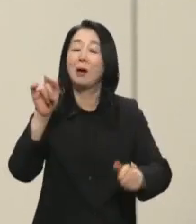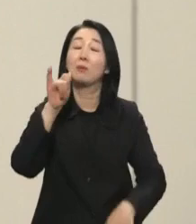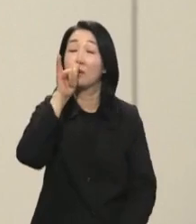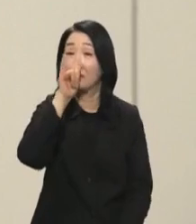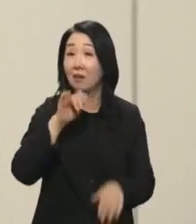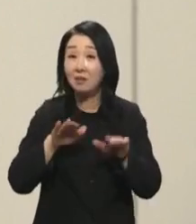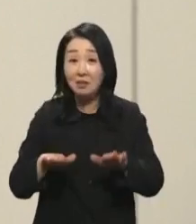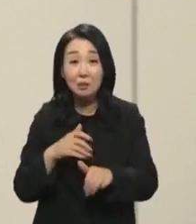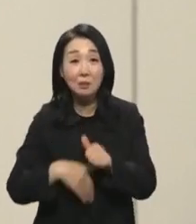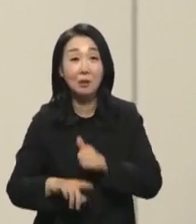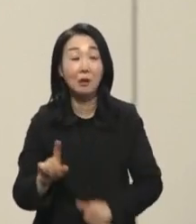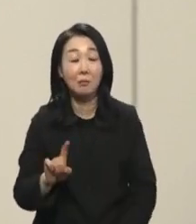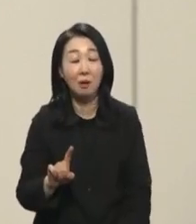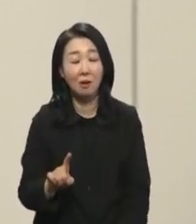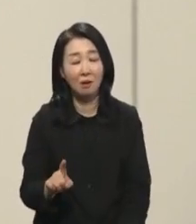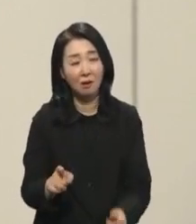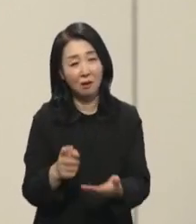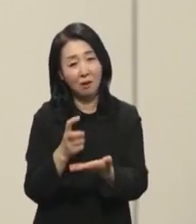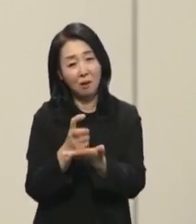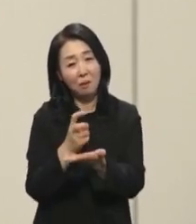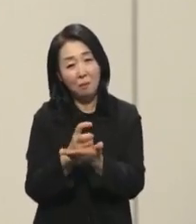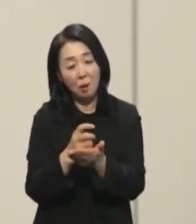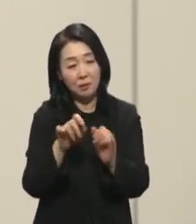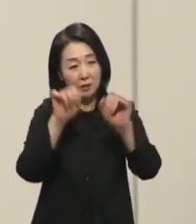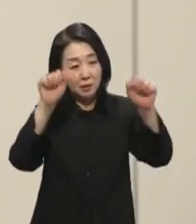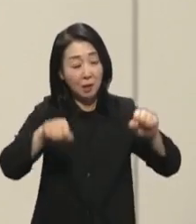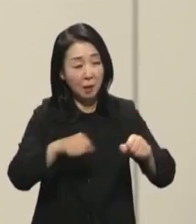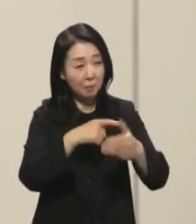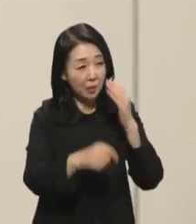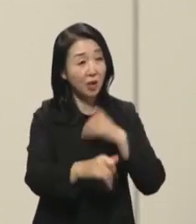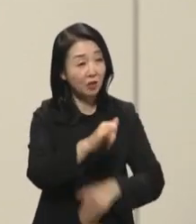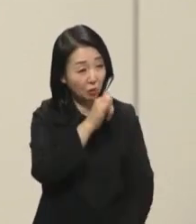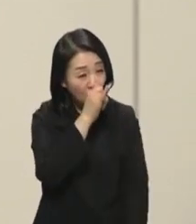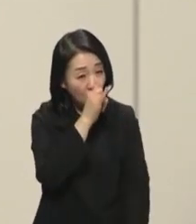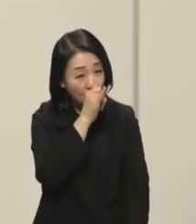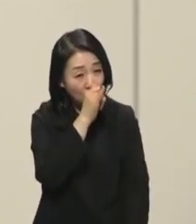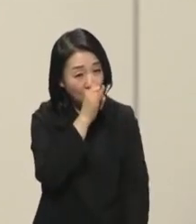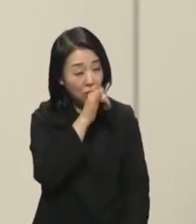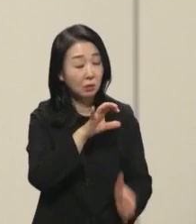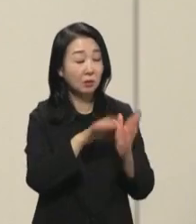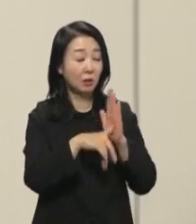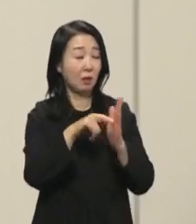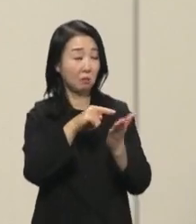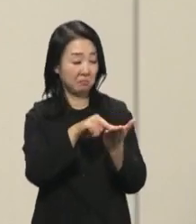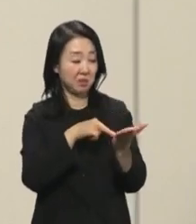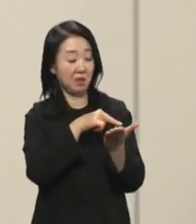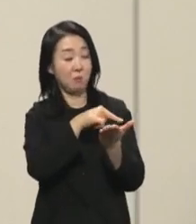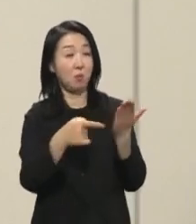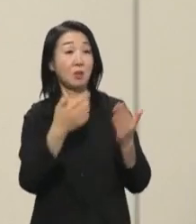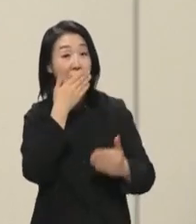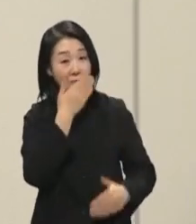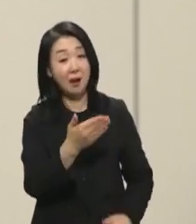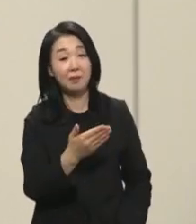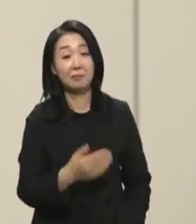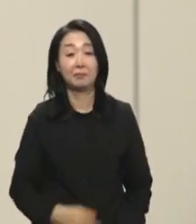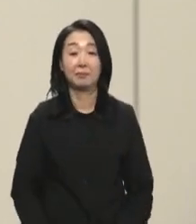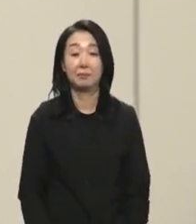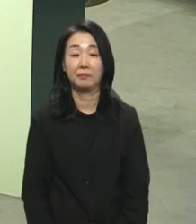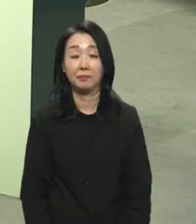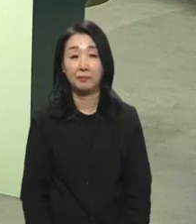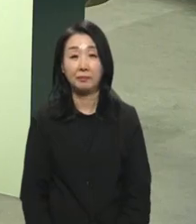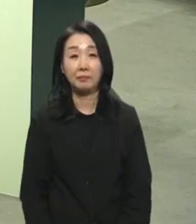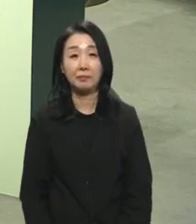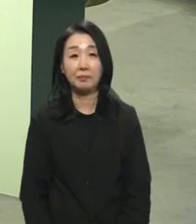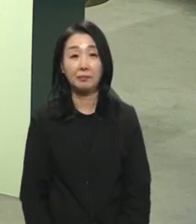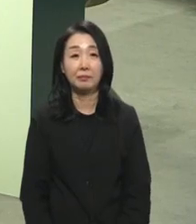현재의 법률 시스템 하에서도 피해가 있다라면 그것은 어 피해보상 네 국가가 좀 배상을 해야 할 수 있다 근데 이게